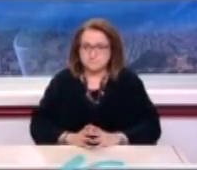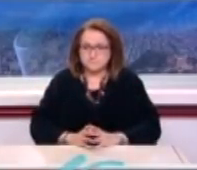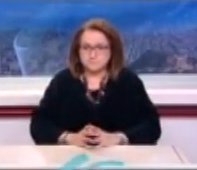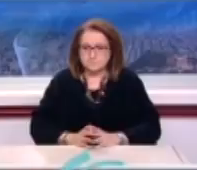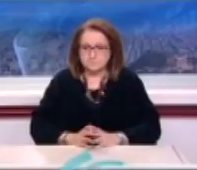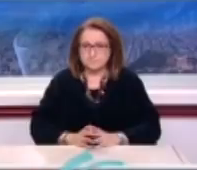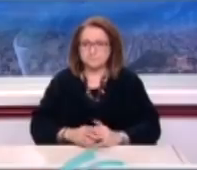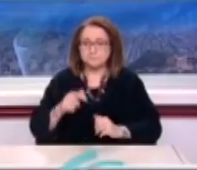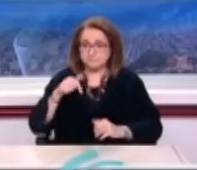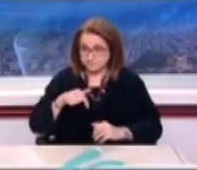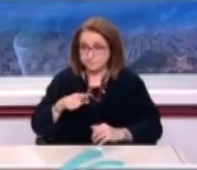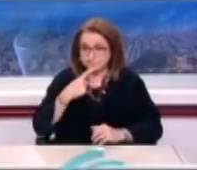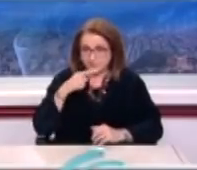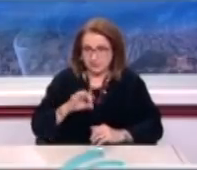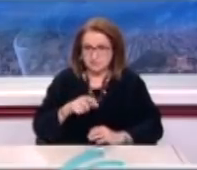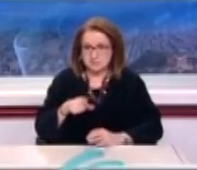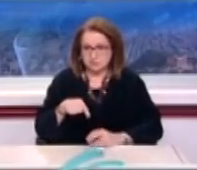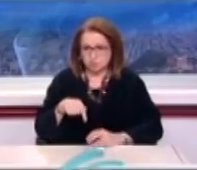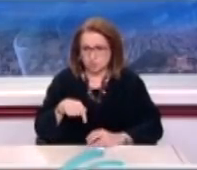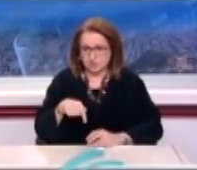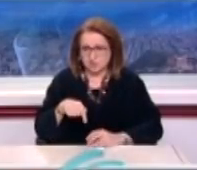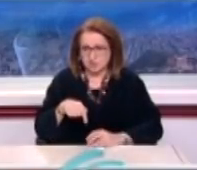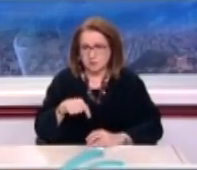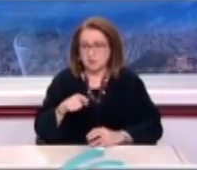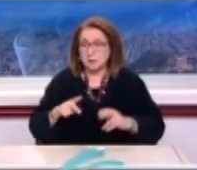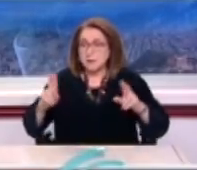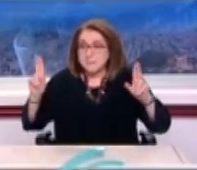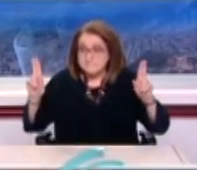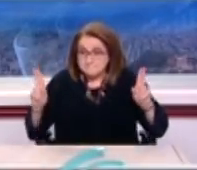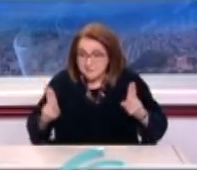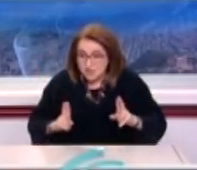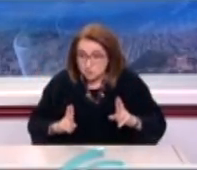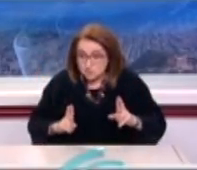Σε αυτή τη φάση, η μείωση και πρόληψη